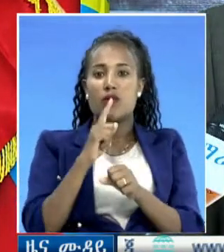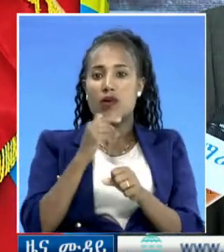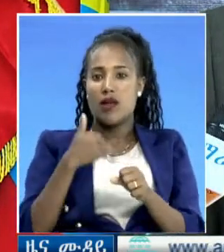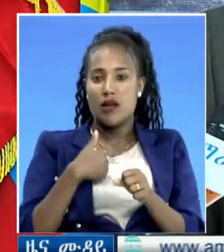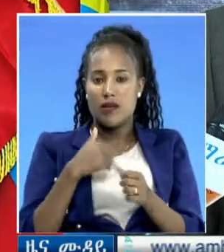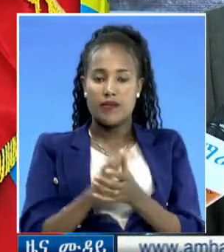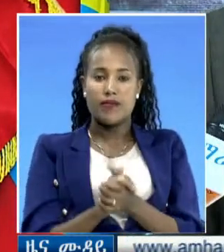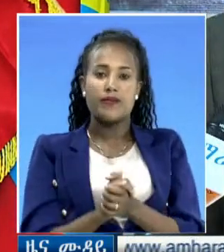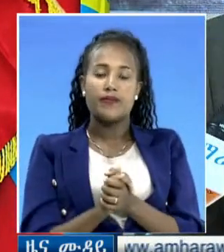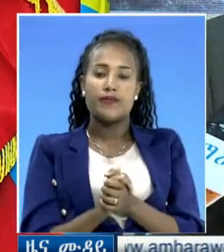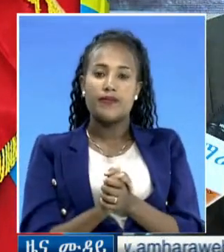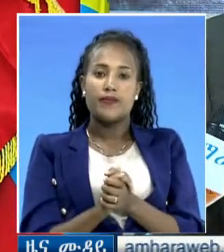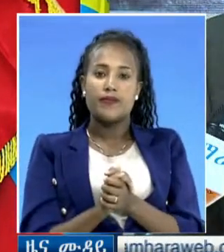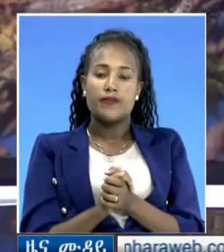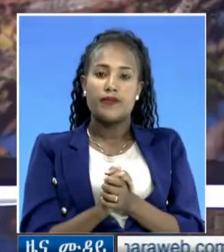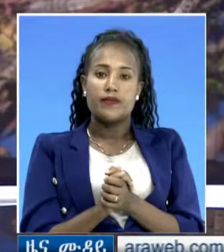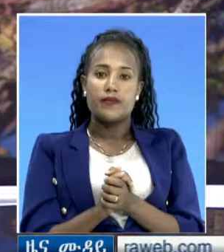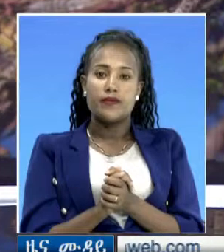ነው።